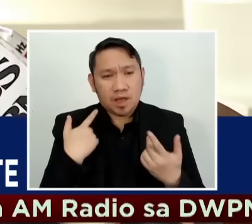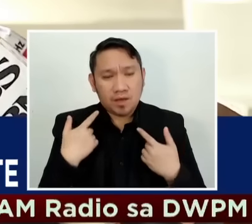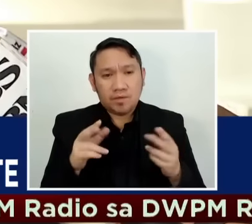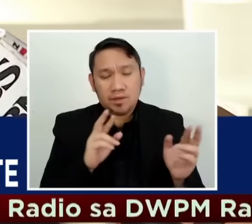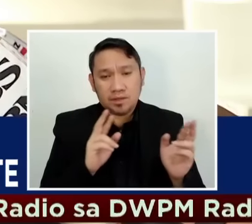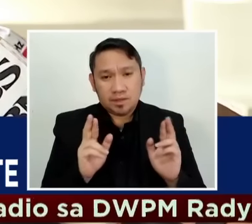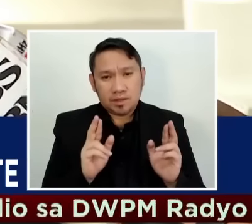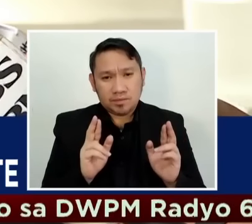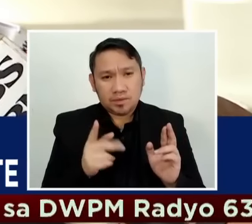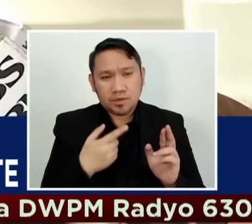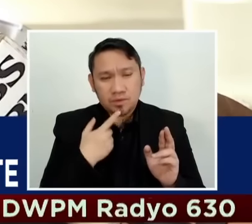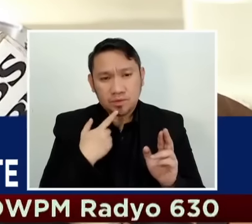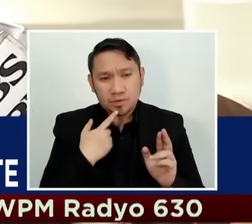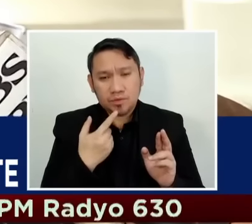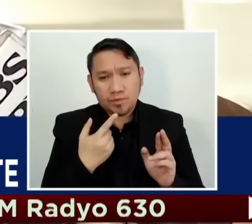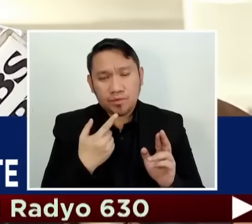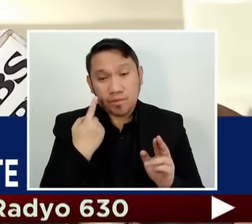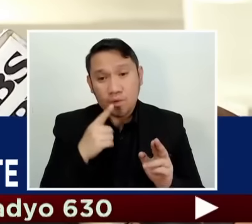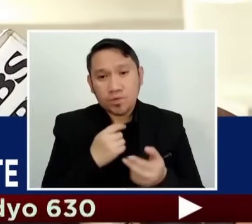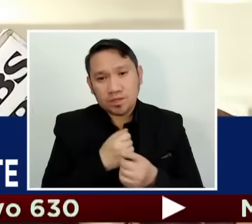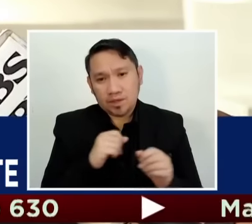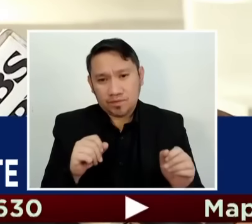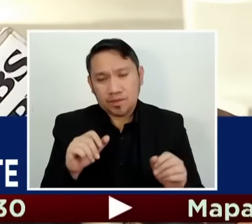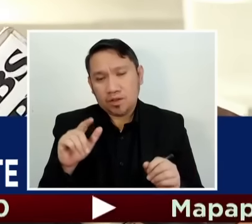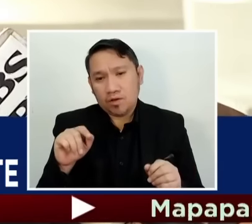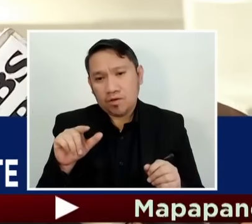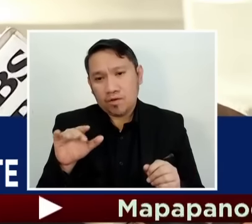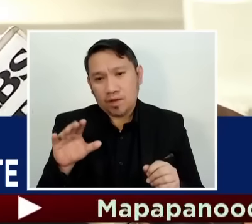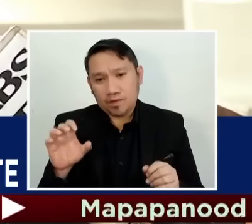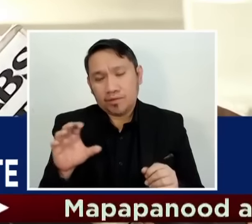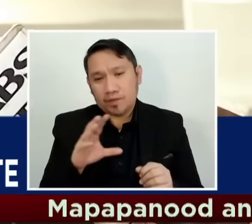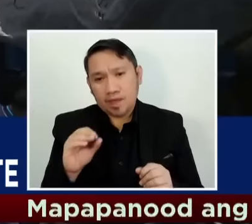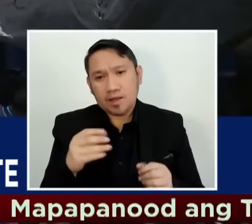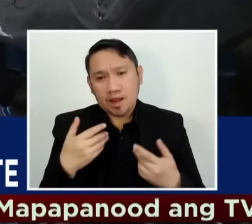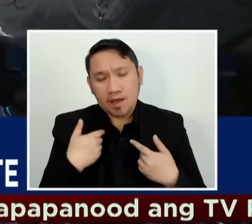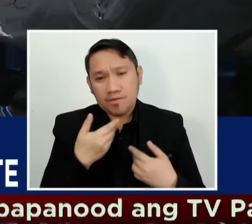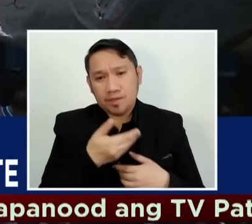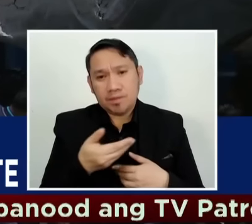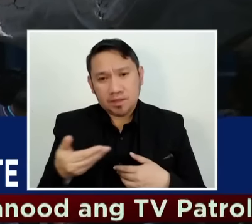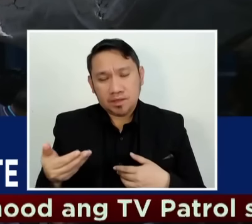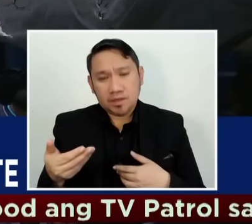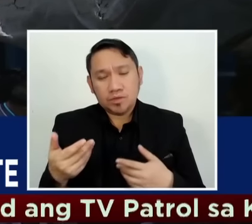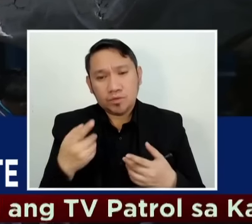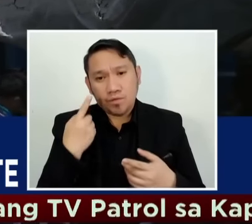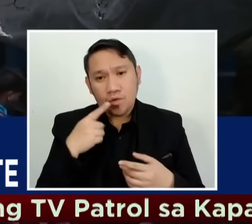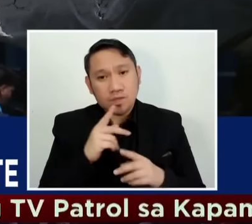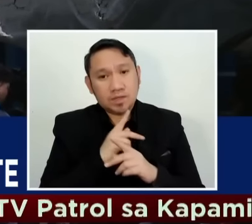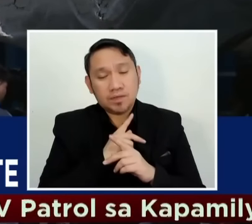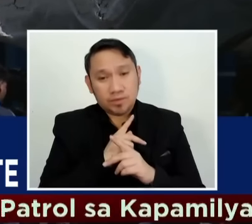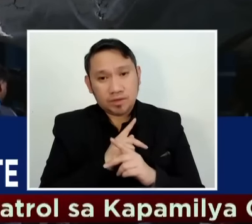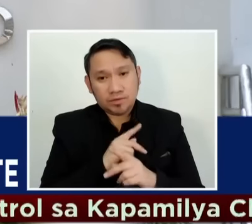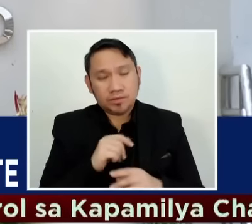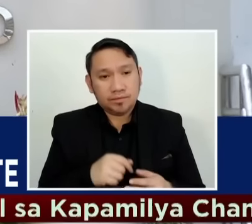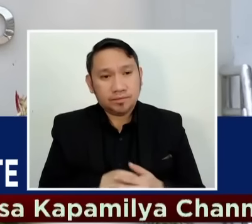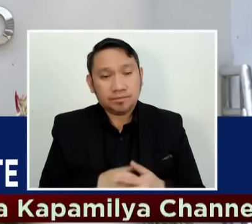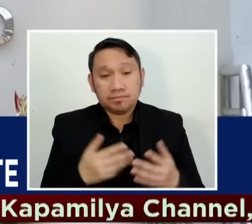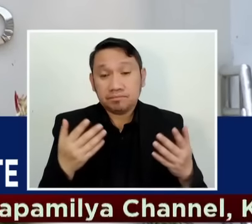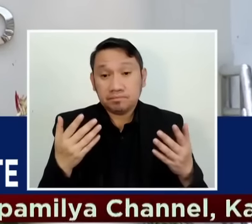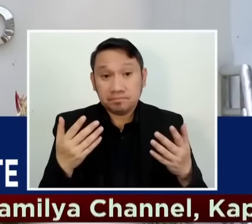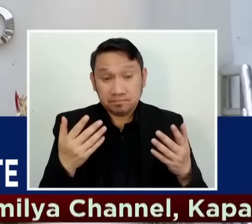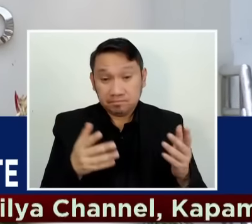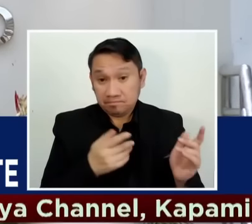handle the security and the safety as well as they have the facilities to do that. Limang araw na mula na mailipat si Go sa Pasig